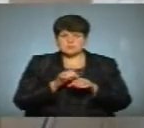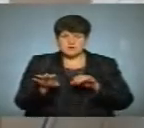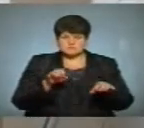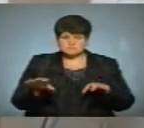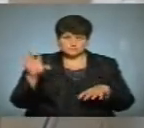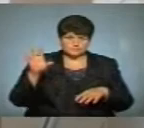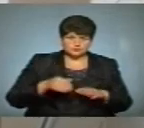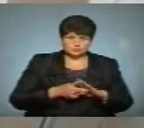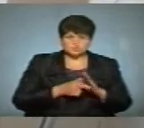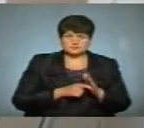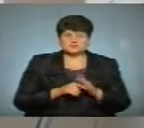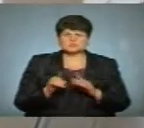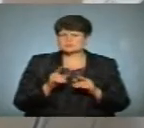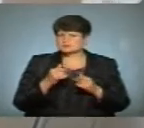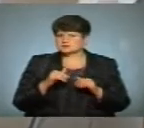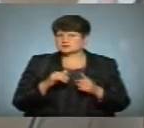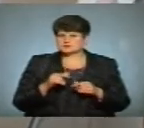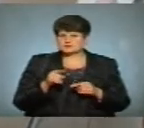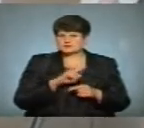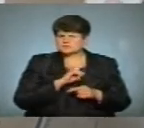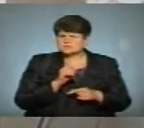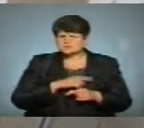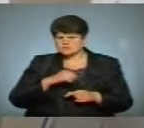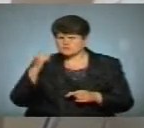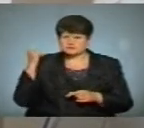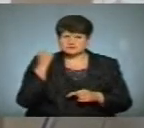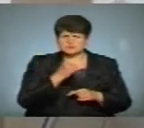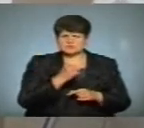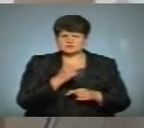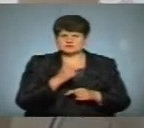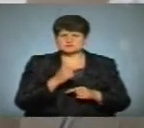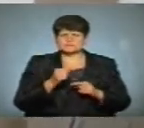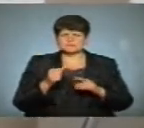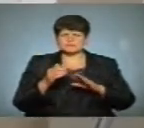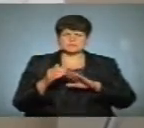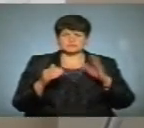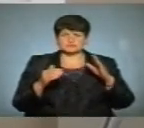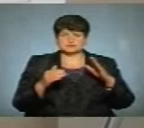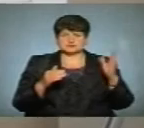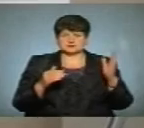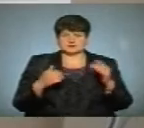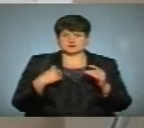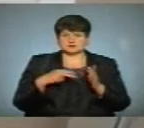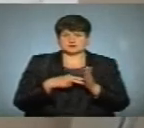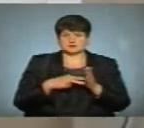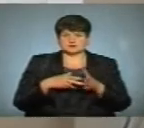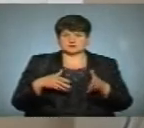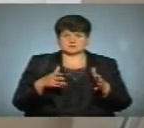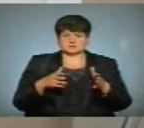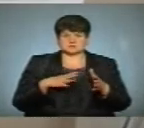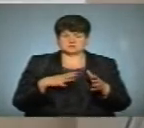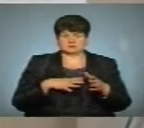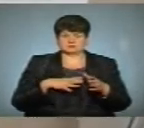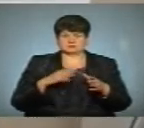кабінеті. І що дивно, що вони з такою силою вдарили, що відбивалися від тої стіни, тому що це просто я стояла тут в коридорі, це просто був фонтан